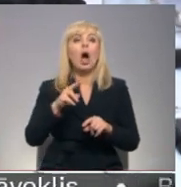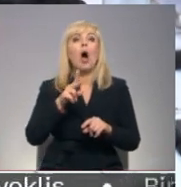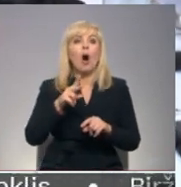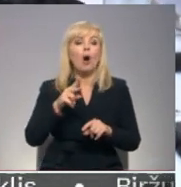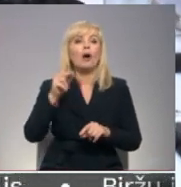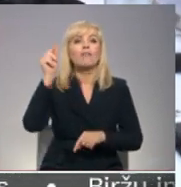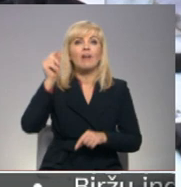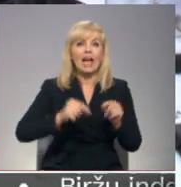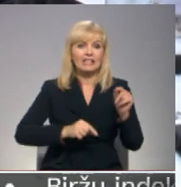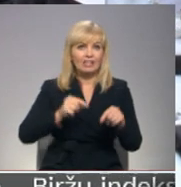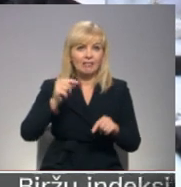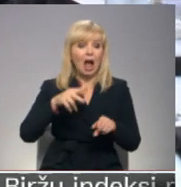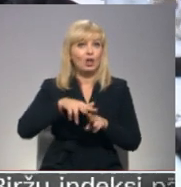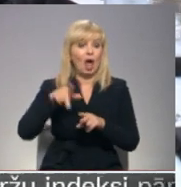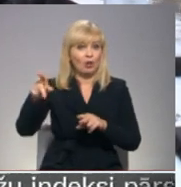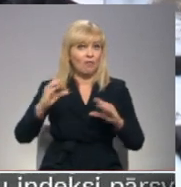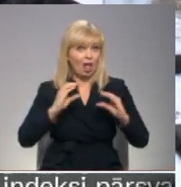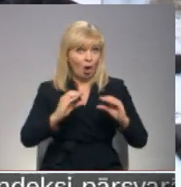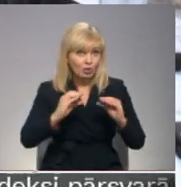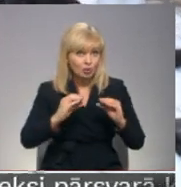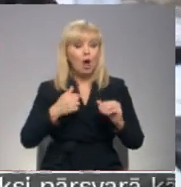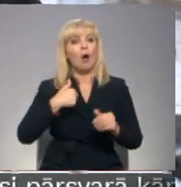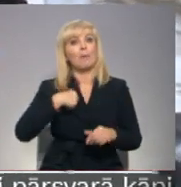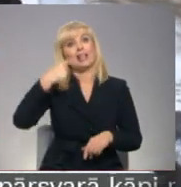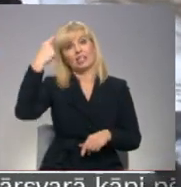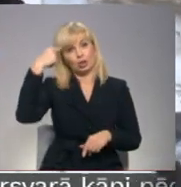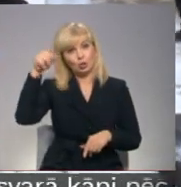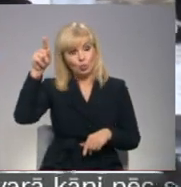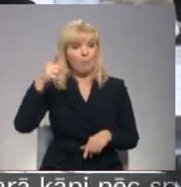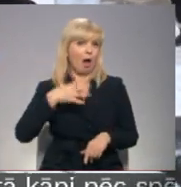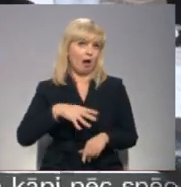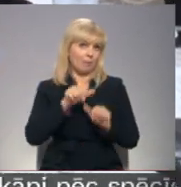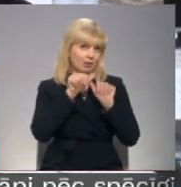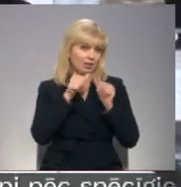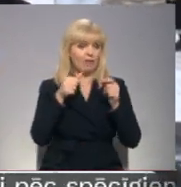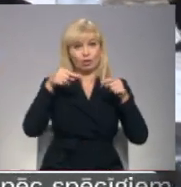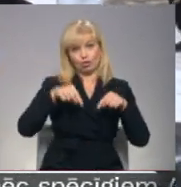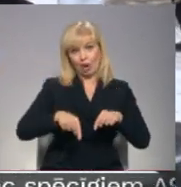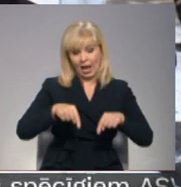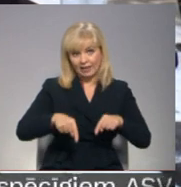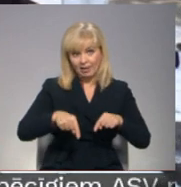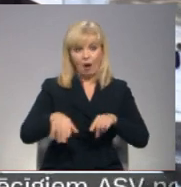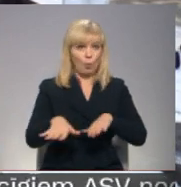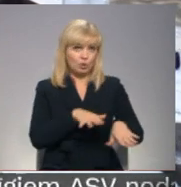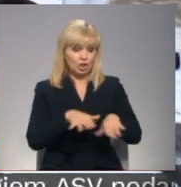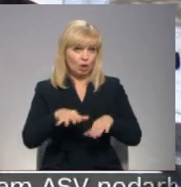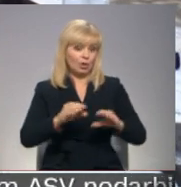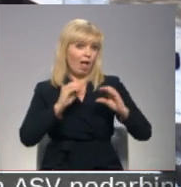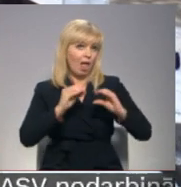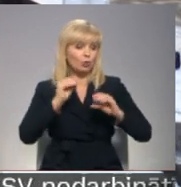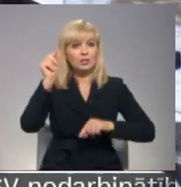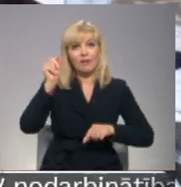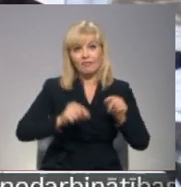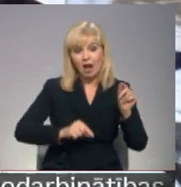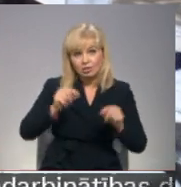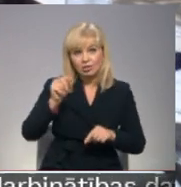tad mums radās tāda pavisam ķecerīga, eksperimentāla doma, kāpēc mēs nevarētu ledus skulptūru festivālu kaut vai tādās